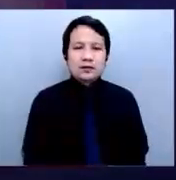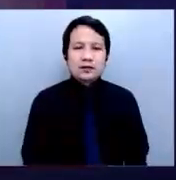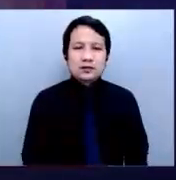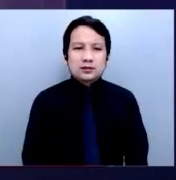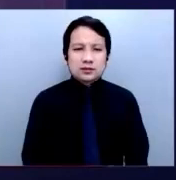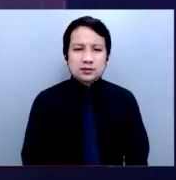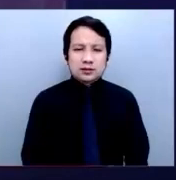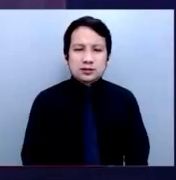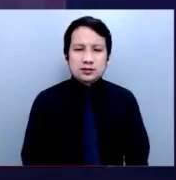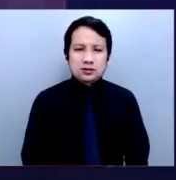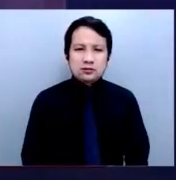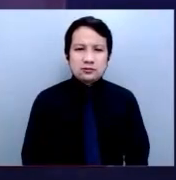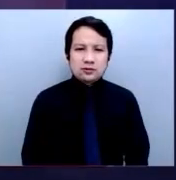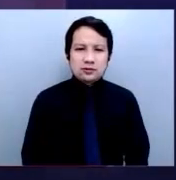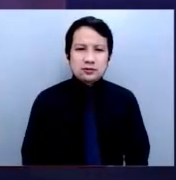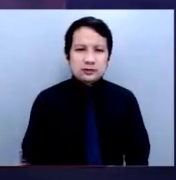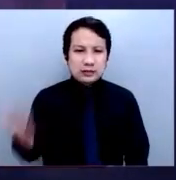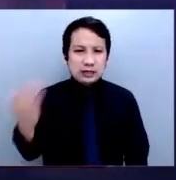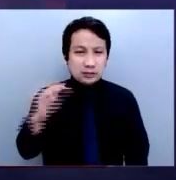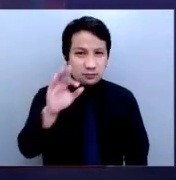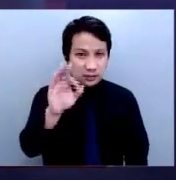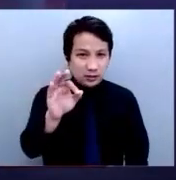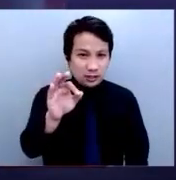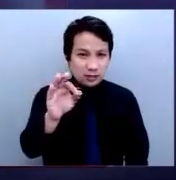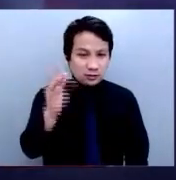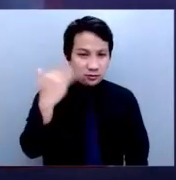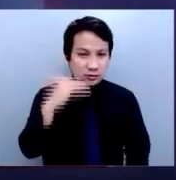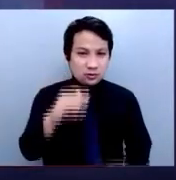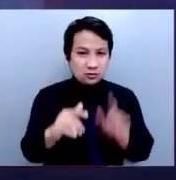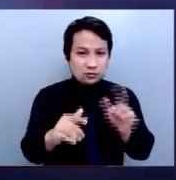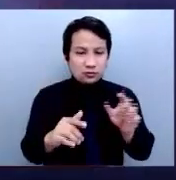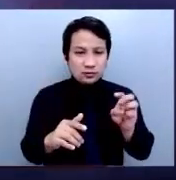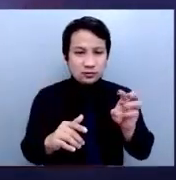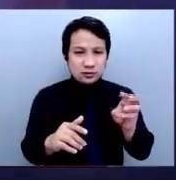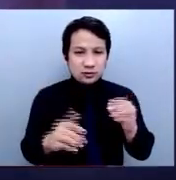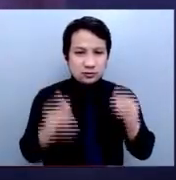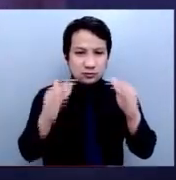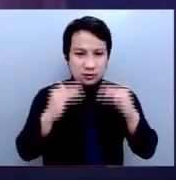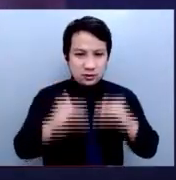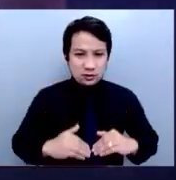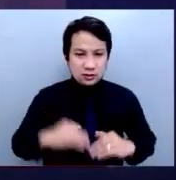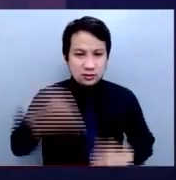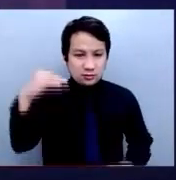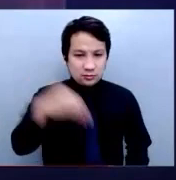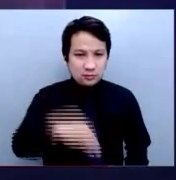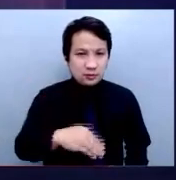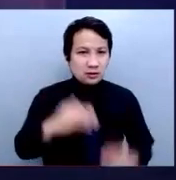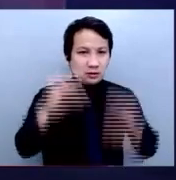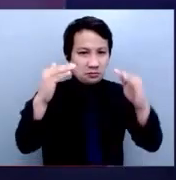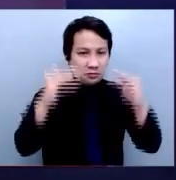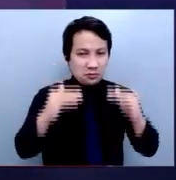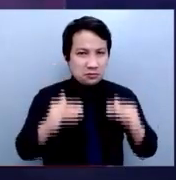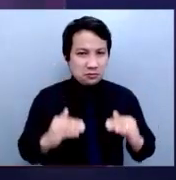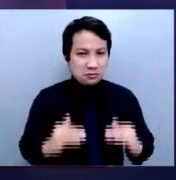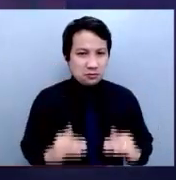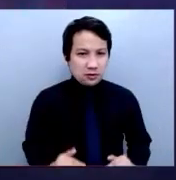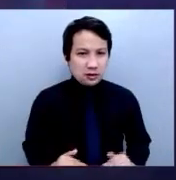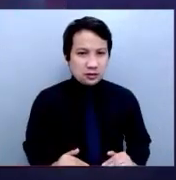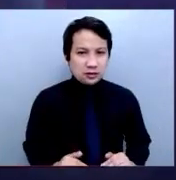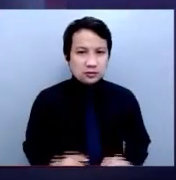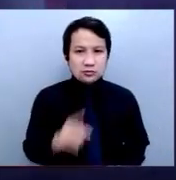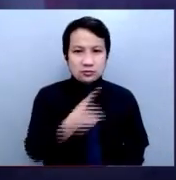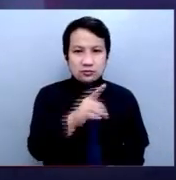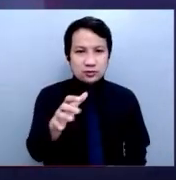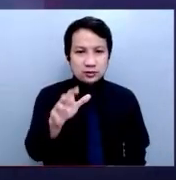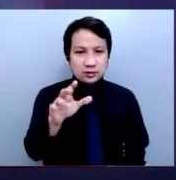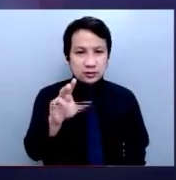Mula sa pang-15 pwesto noong 2016, bumaba ng bumaba hanggang sa mapunta na sa